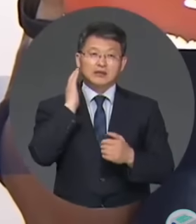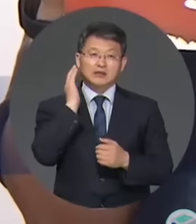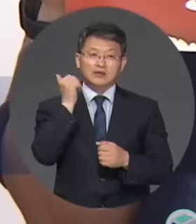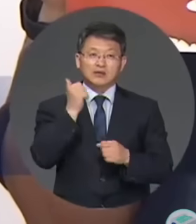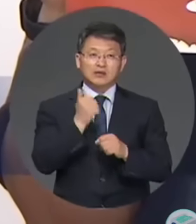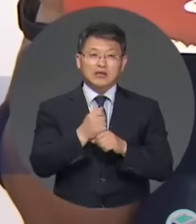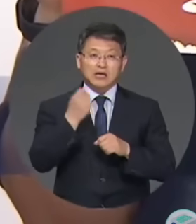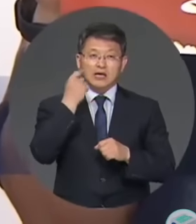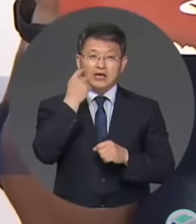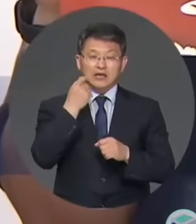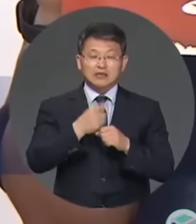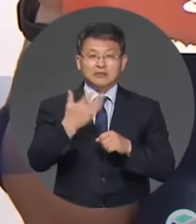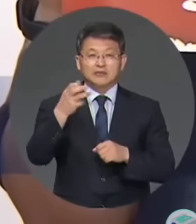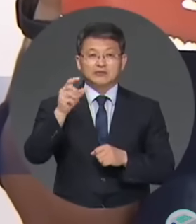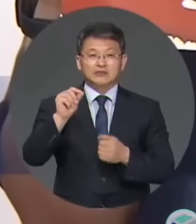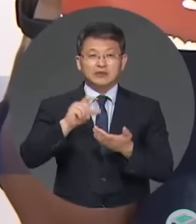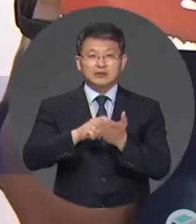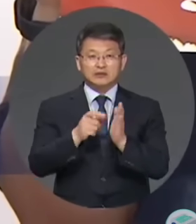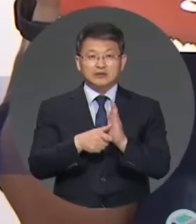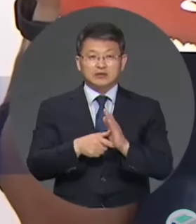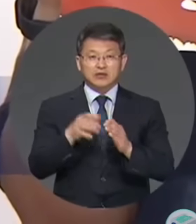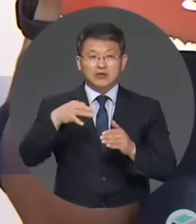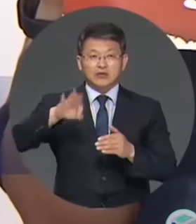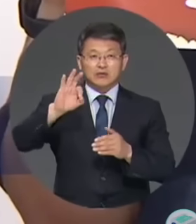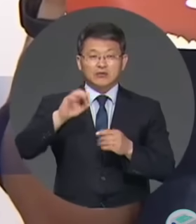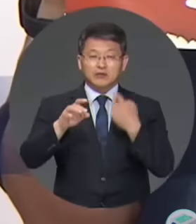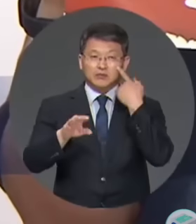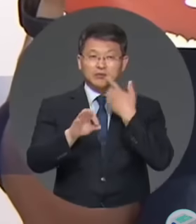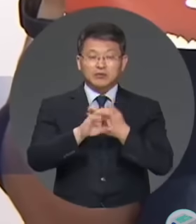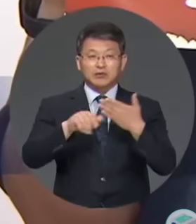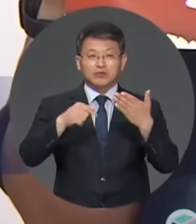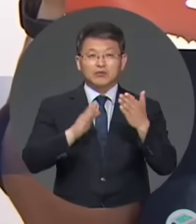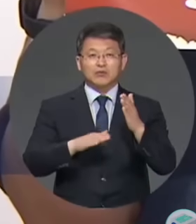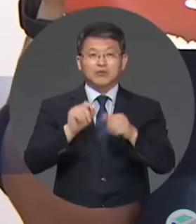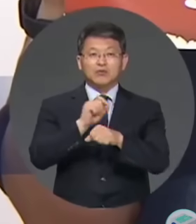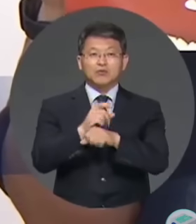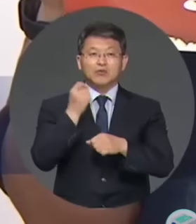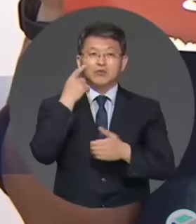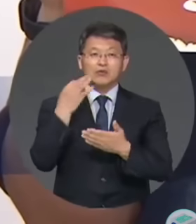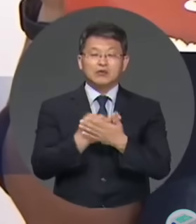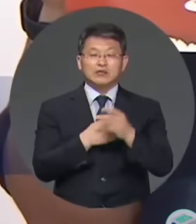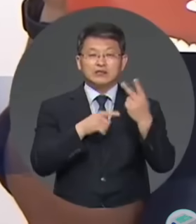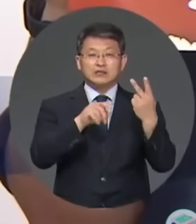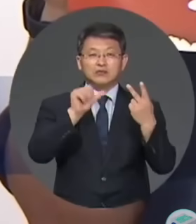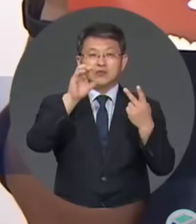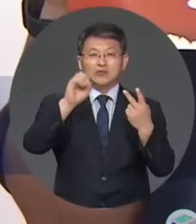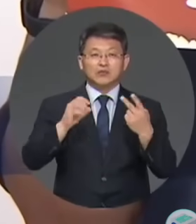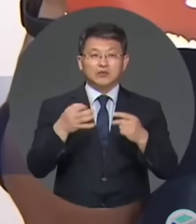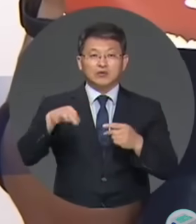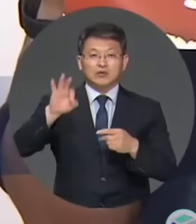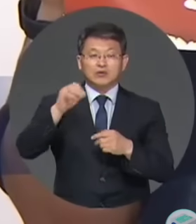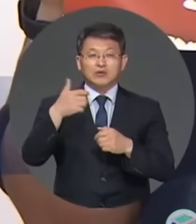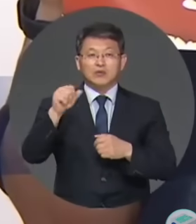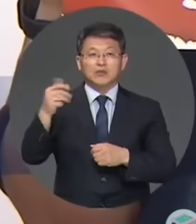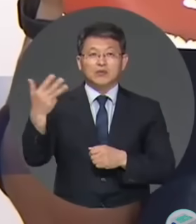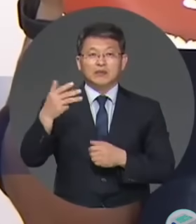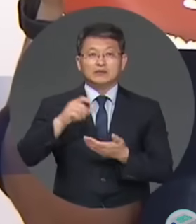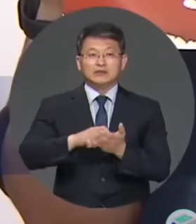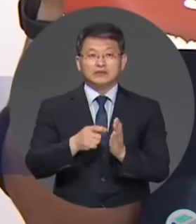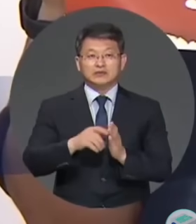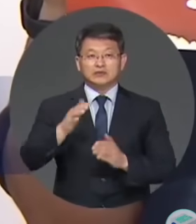대통령은 매월 약 86만 원가량 인상된 반면 구급 공무원 임금의 2.5% 인상 효과는 5만 8천